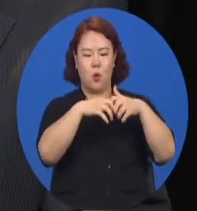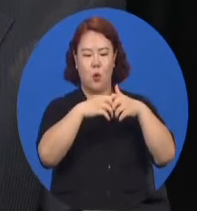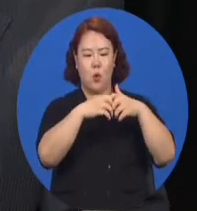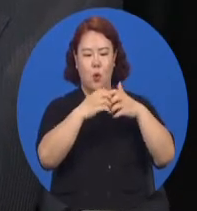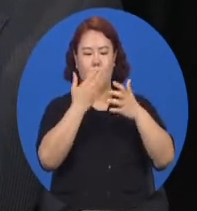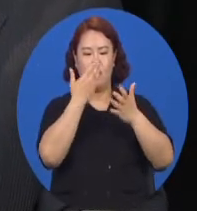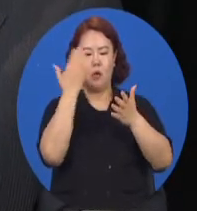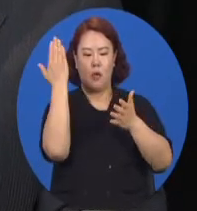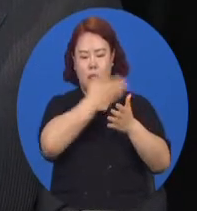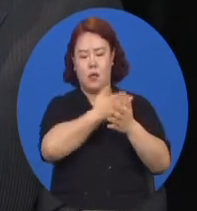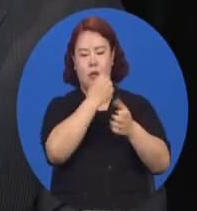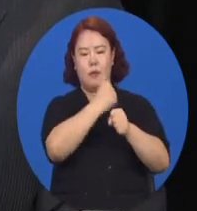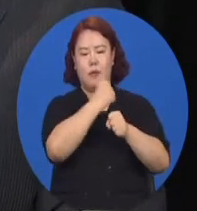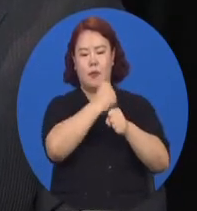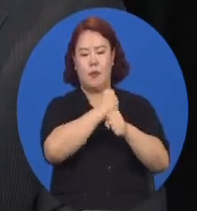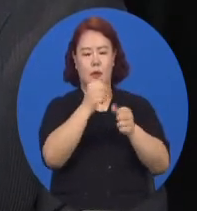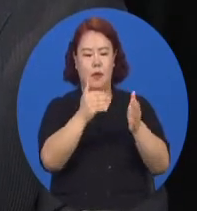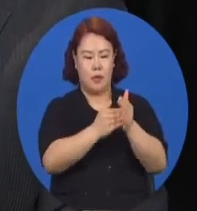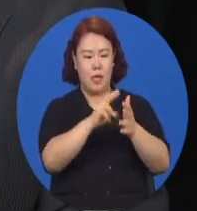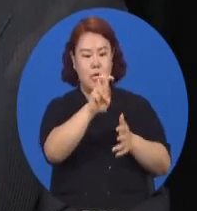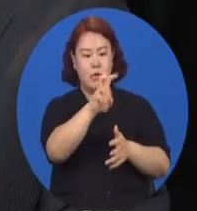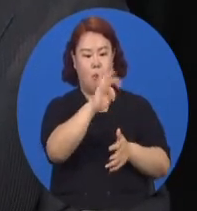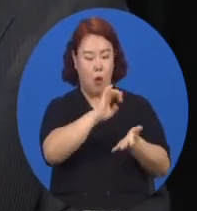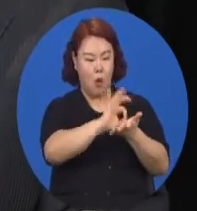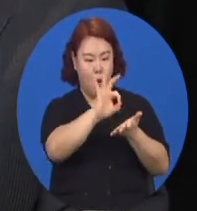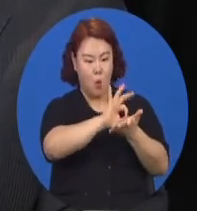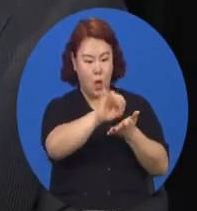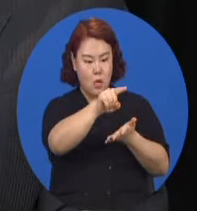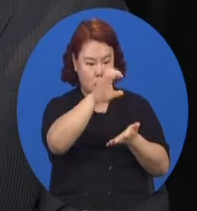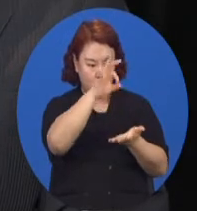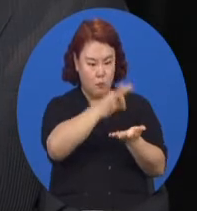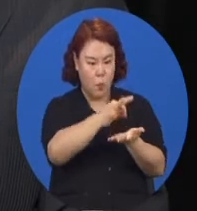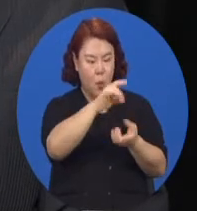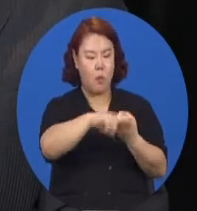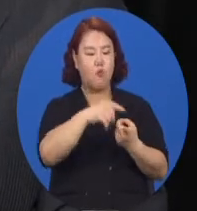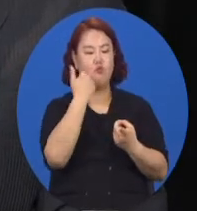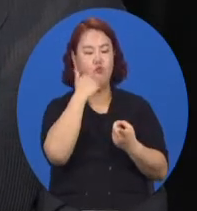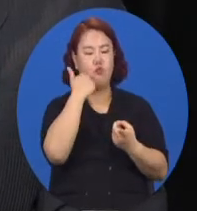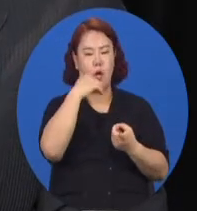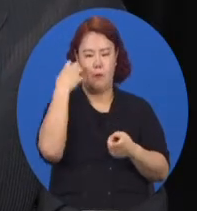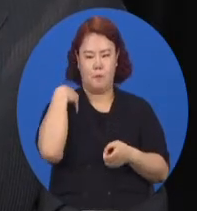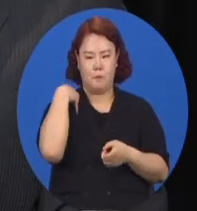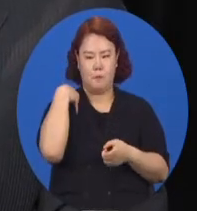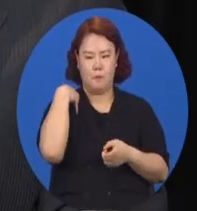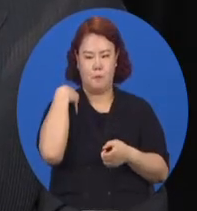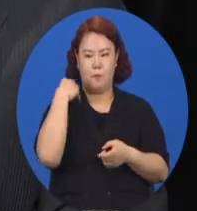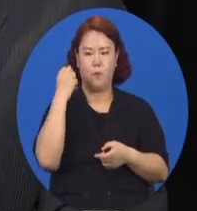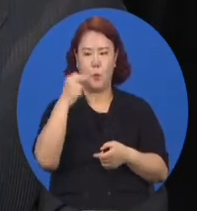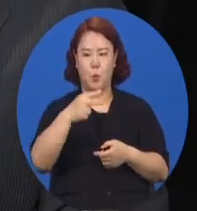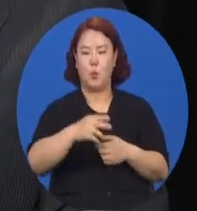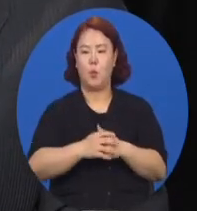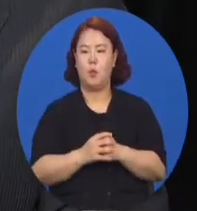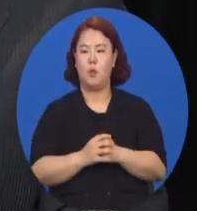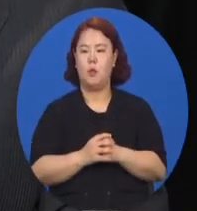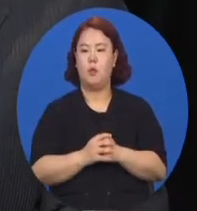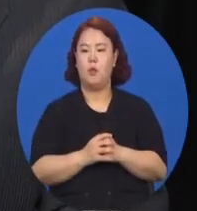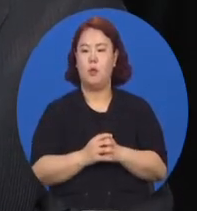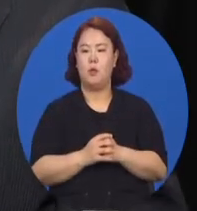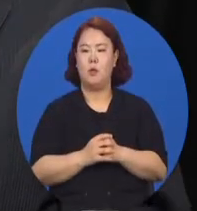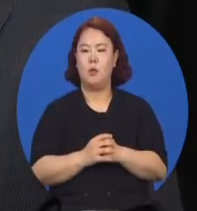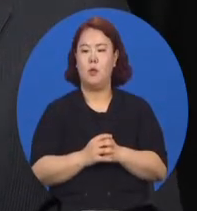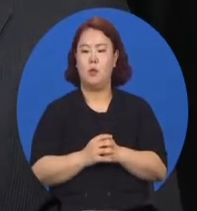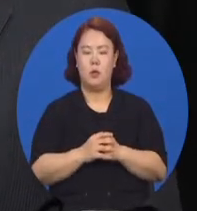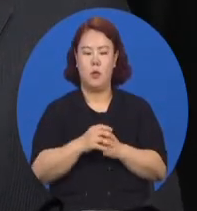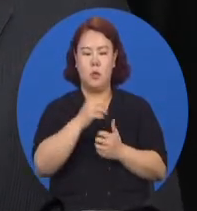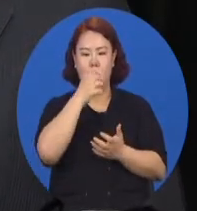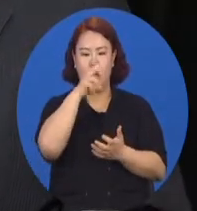그리고 20억 원이 소요된다고 하는데 과연 그 비용은 누가 책임질 것인지 또 그렇게 했을 경우에